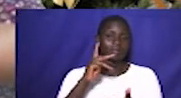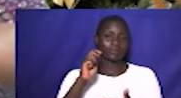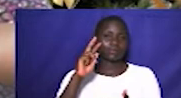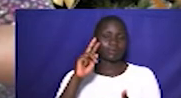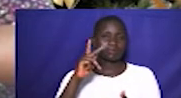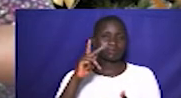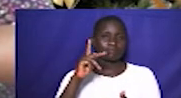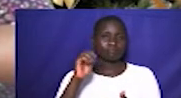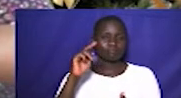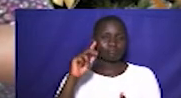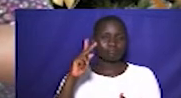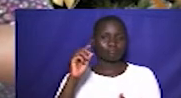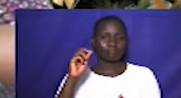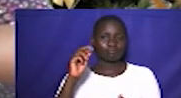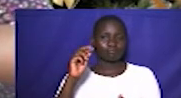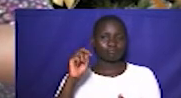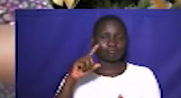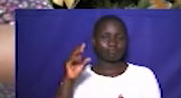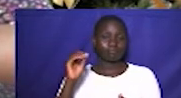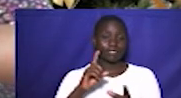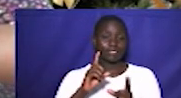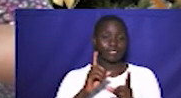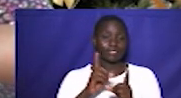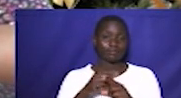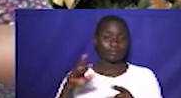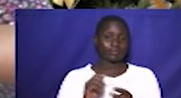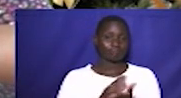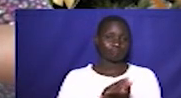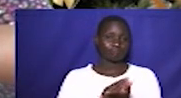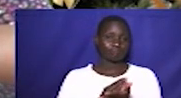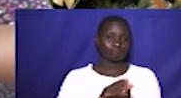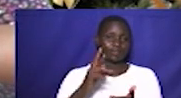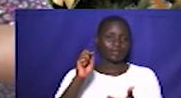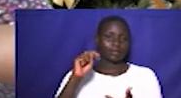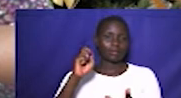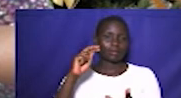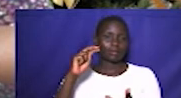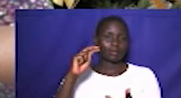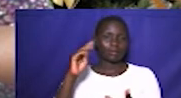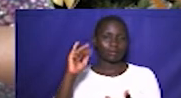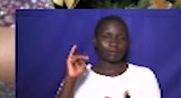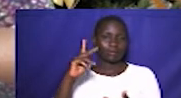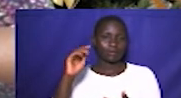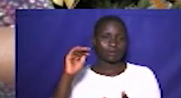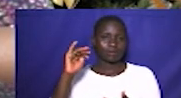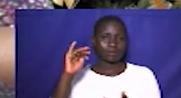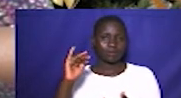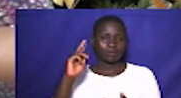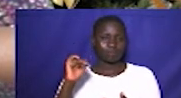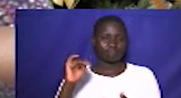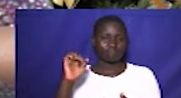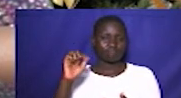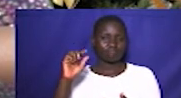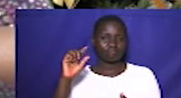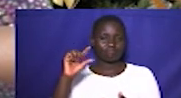aveire kako ura mejegeyo ase chinsemo au katia bo riankabi ke umbu kyo goro. Awase umurubiru yobogo kwa herari